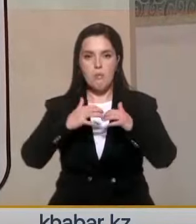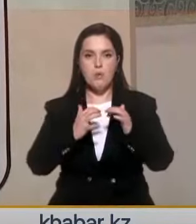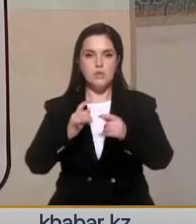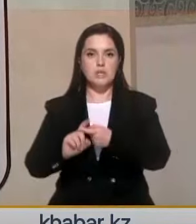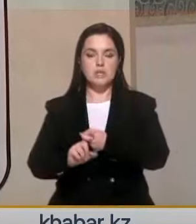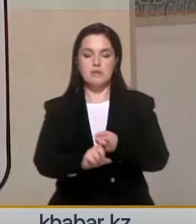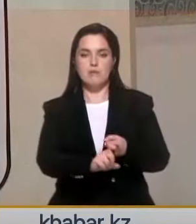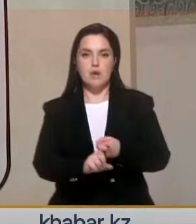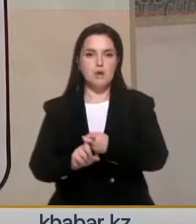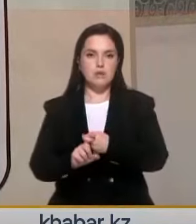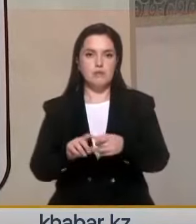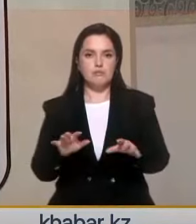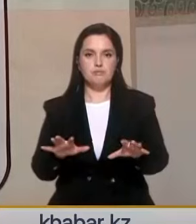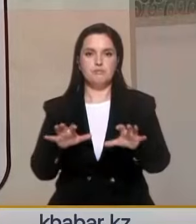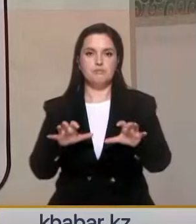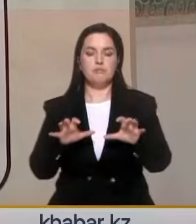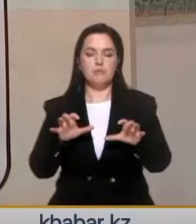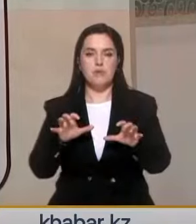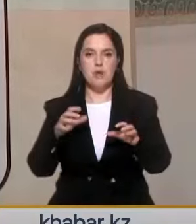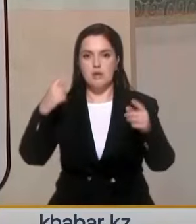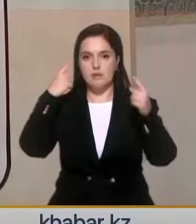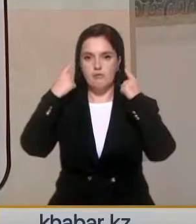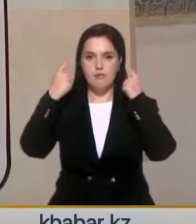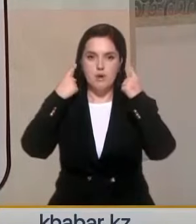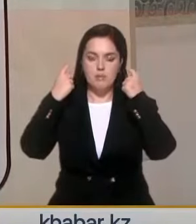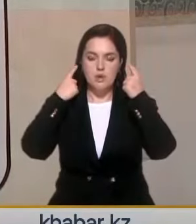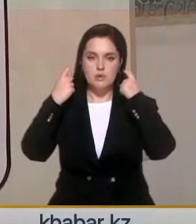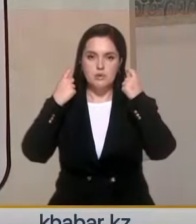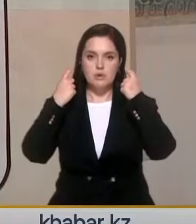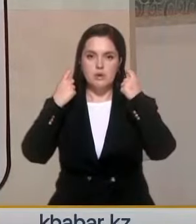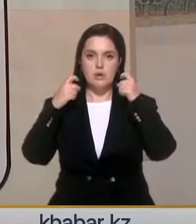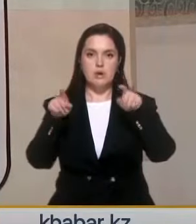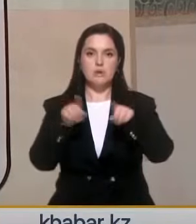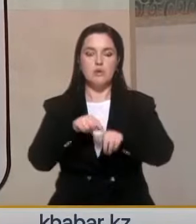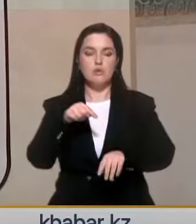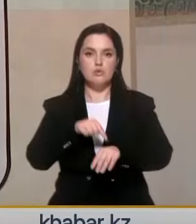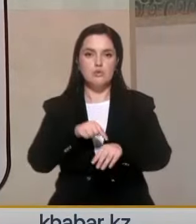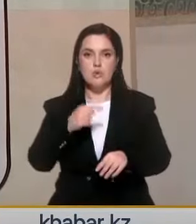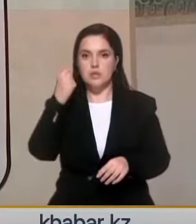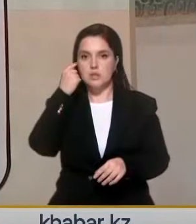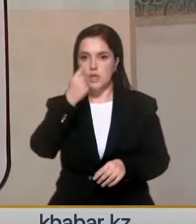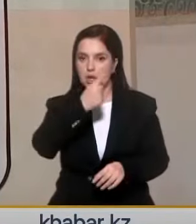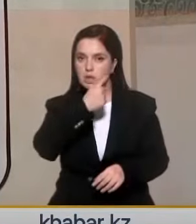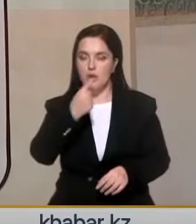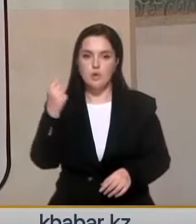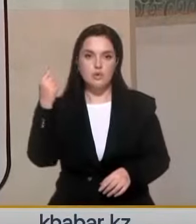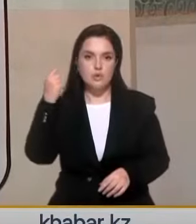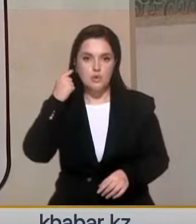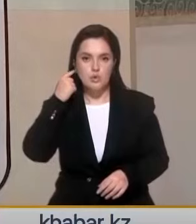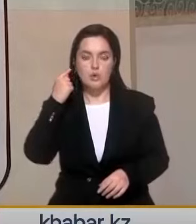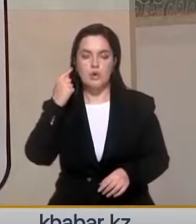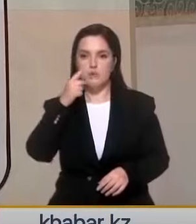организует информацию с таких органов чувств как зрение слух